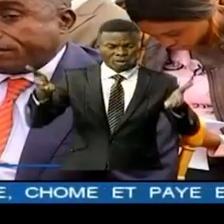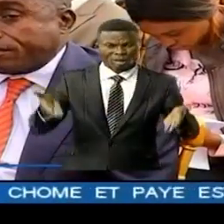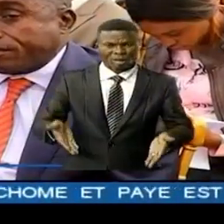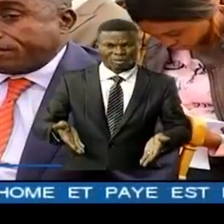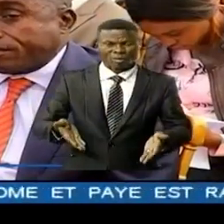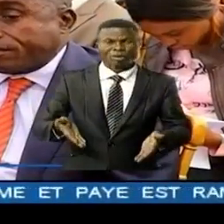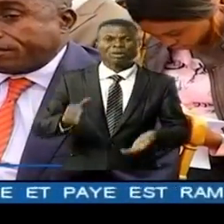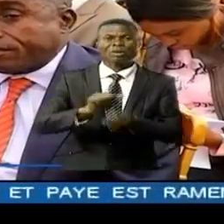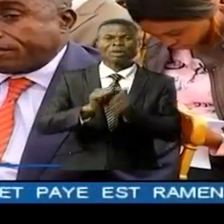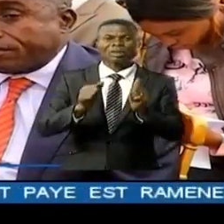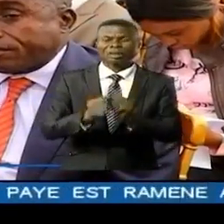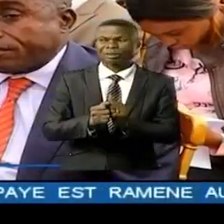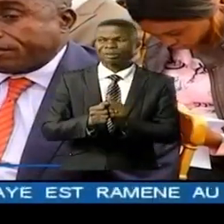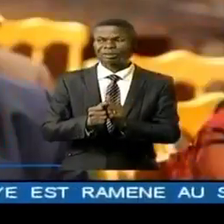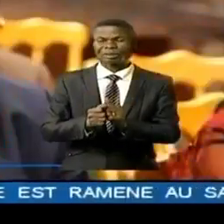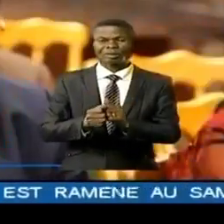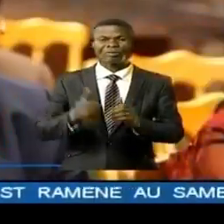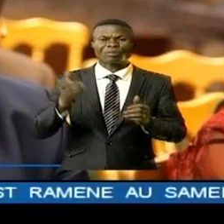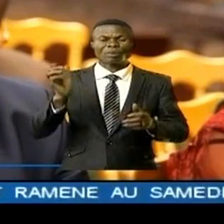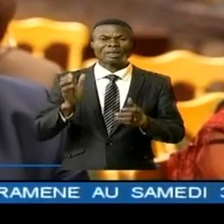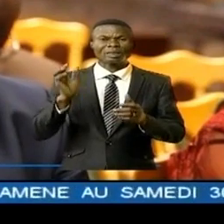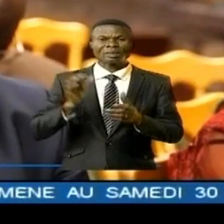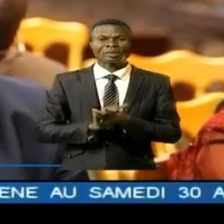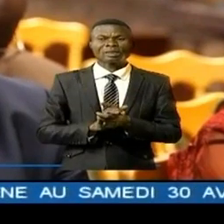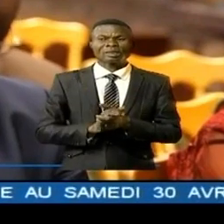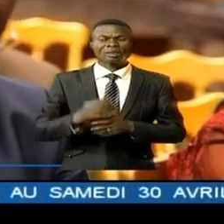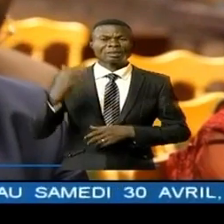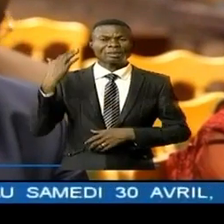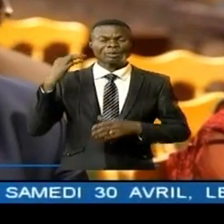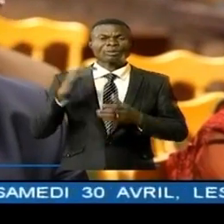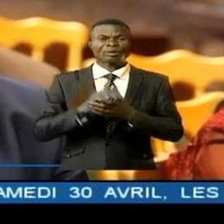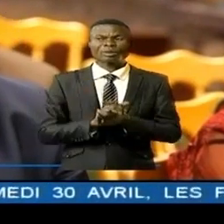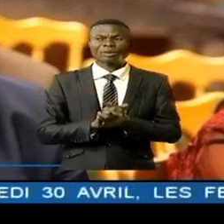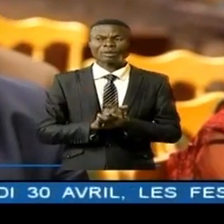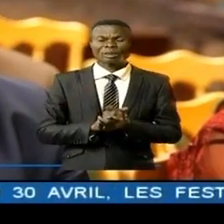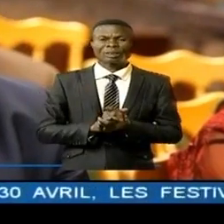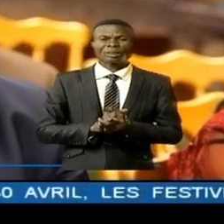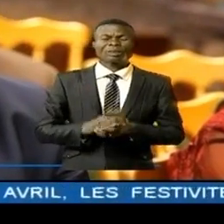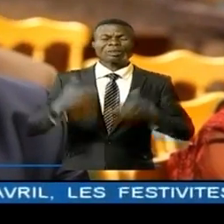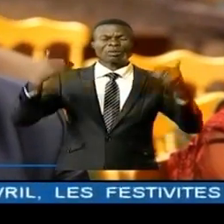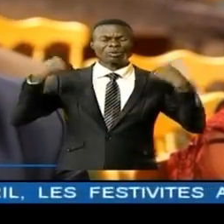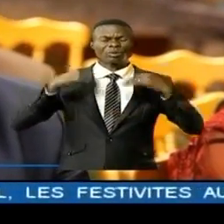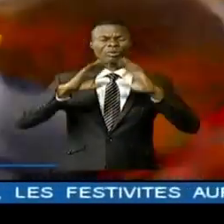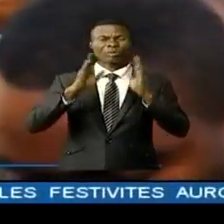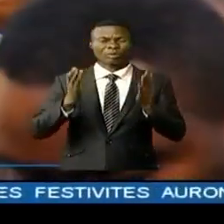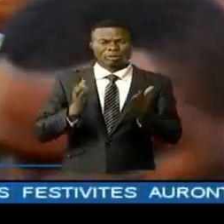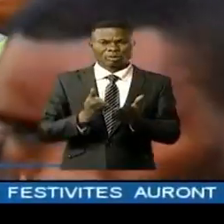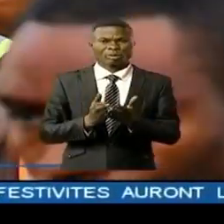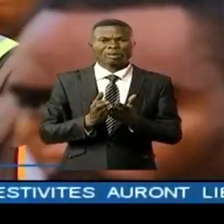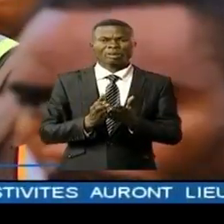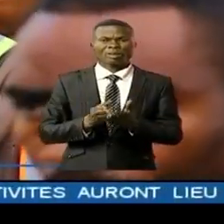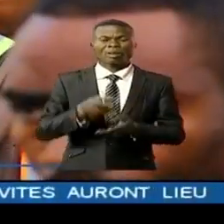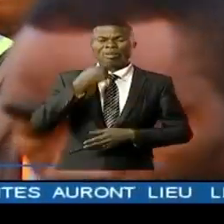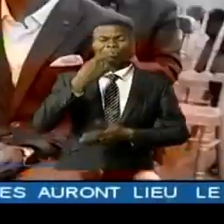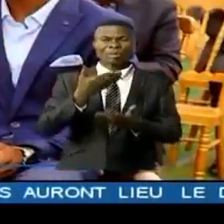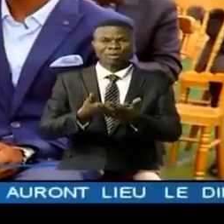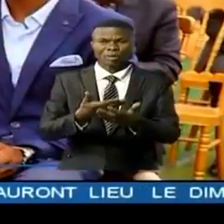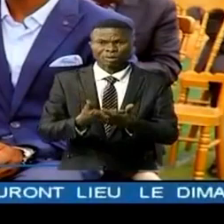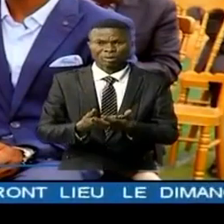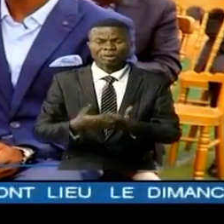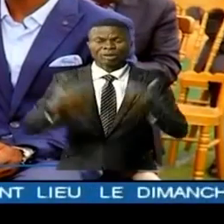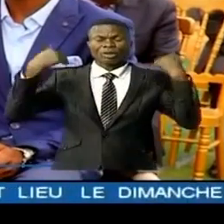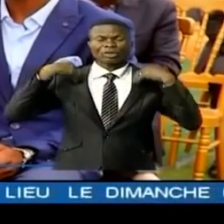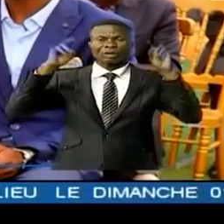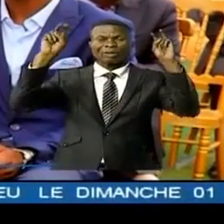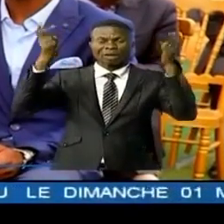du commissaire de l'entrepreneur et épées magiques abrite les commissaires de l'économie mathieu casey b les maires de la ville